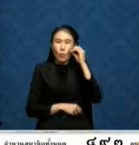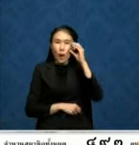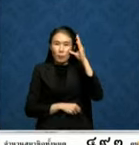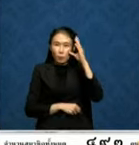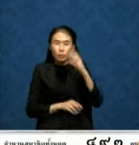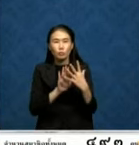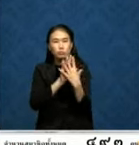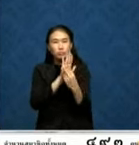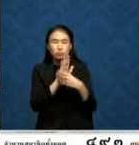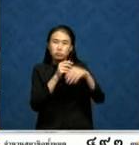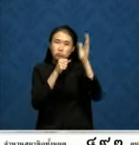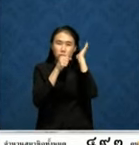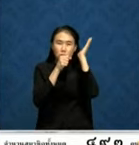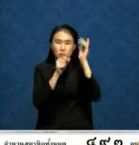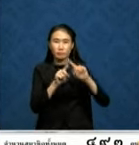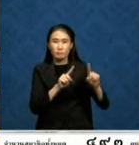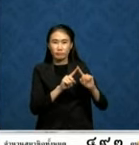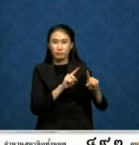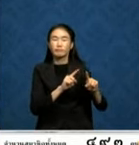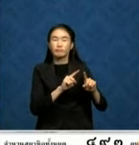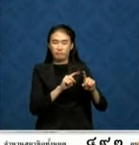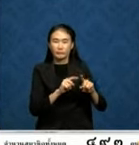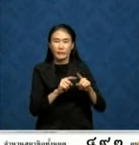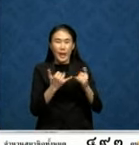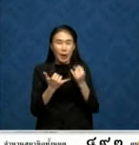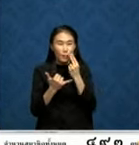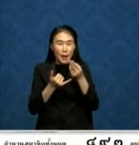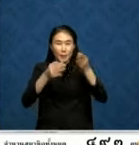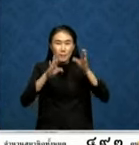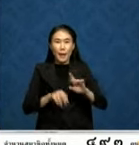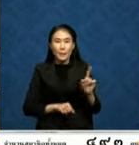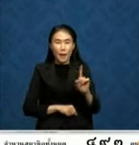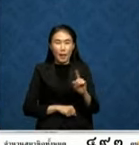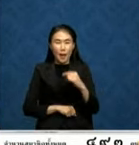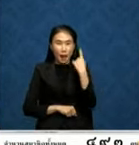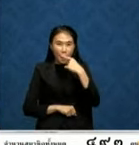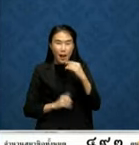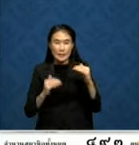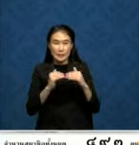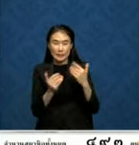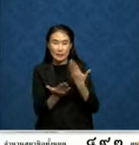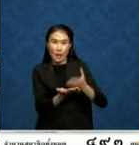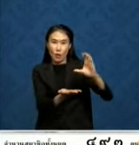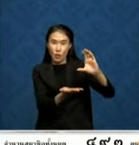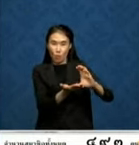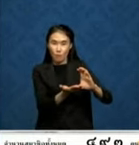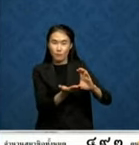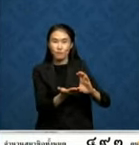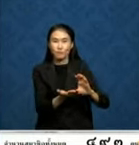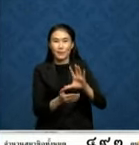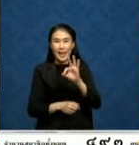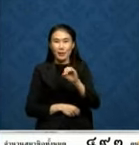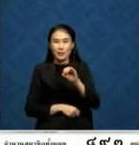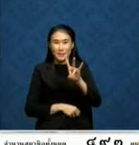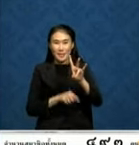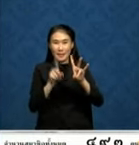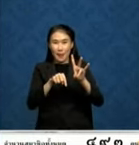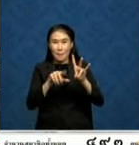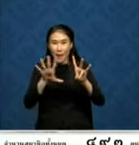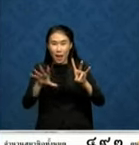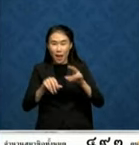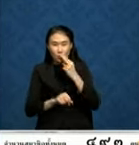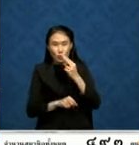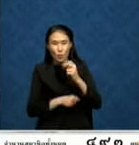ก็มีแนวโน้มนะครับที่จะผู้ที่ได้รับงบประมาณจาก 97/5 เนี่ยดูย้อนหลัง